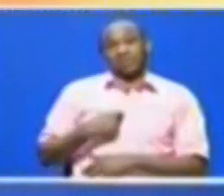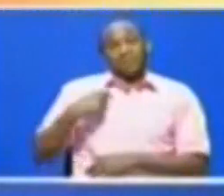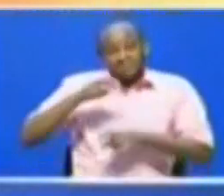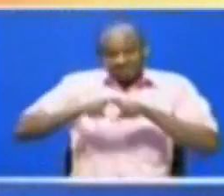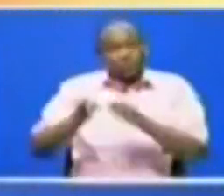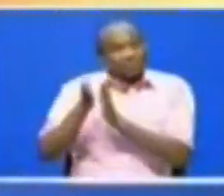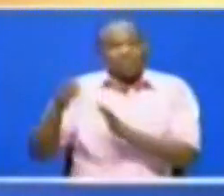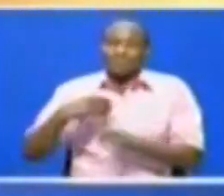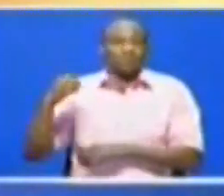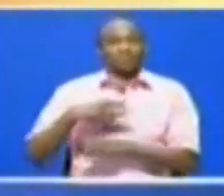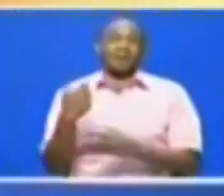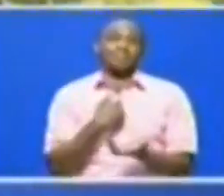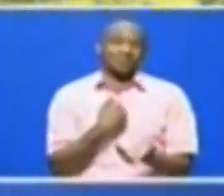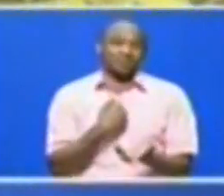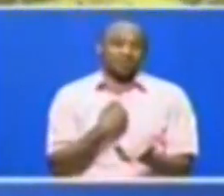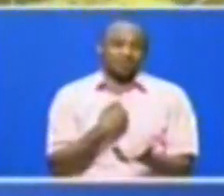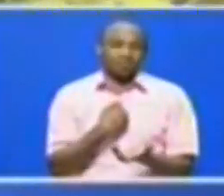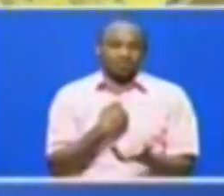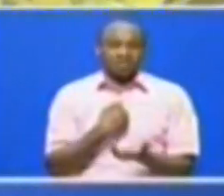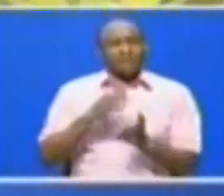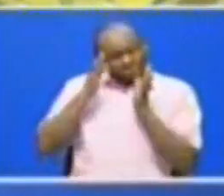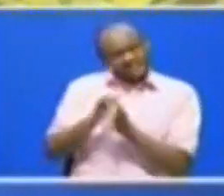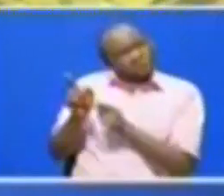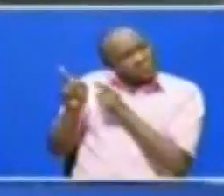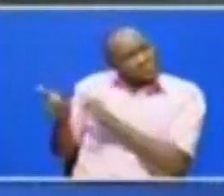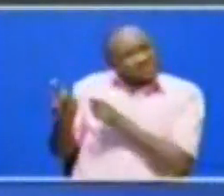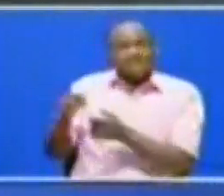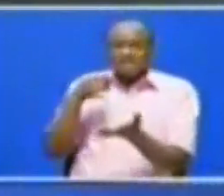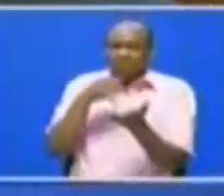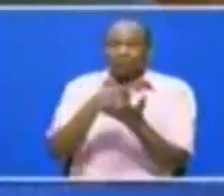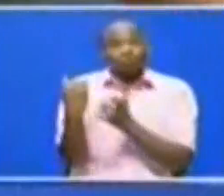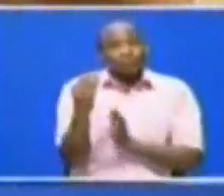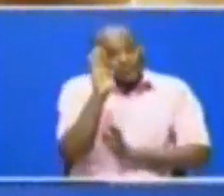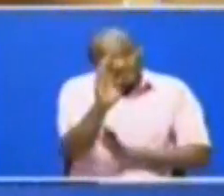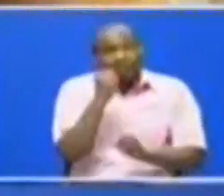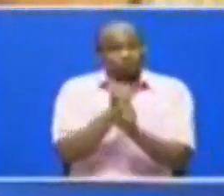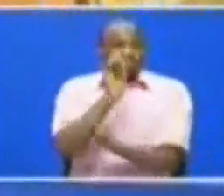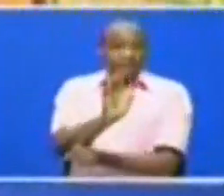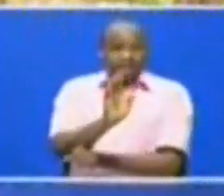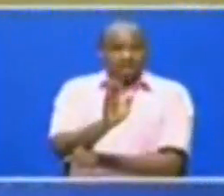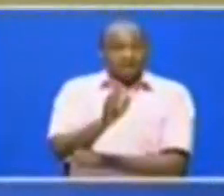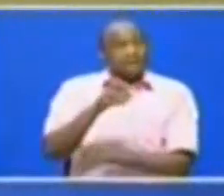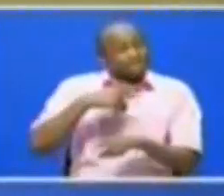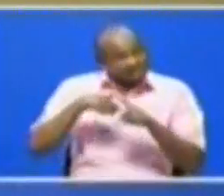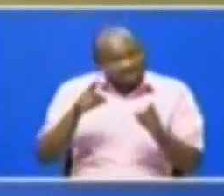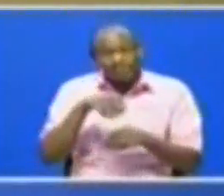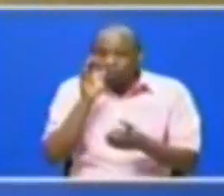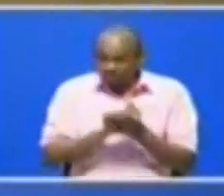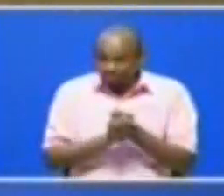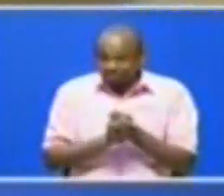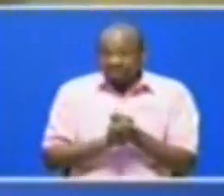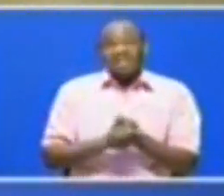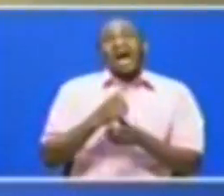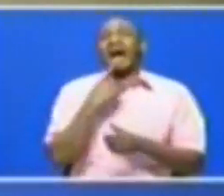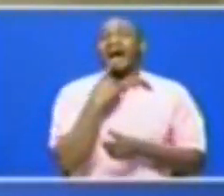nao. Sasa kitu kama hiyo. Kioko amepata nafasi ya kuwahusisha wanawe katika kazi yake. La zaidi ni kuwa kati ya takriban